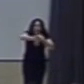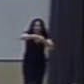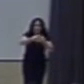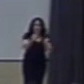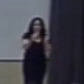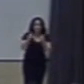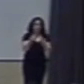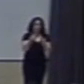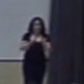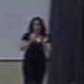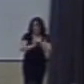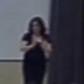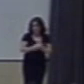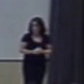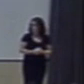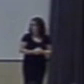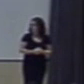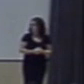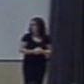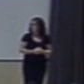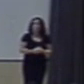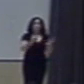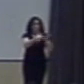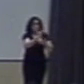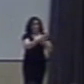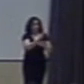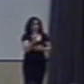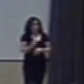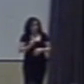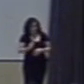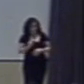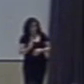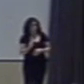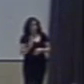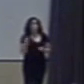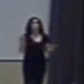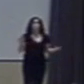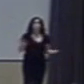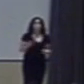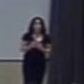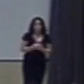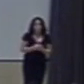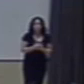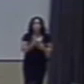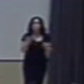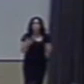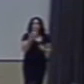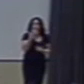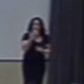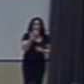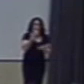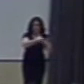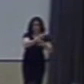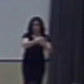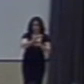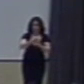que la tecnologia pot ser una aliada del bon periodisme, però així com fa la història del periodisme, els periodistes van començar a